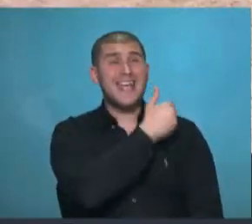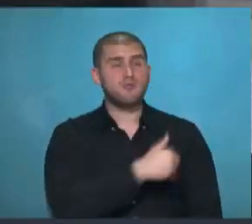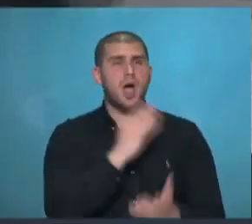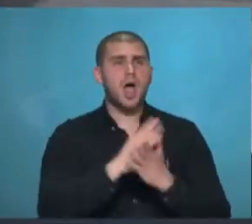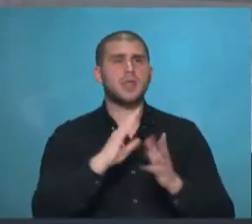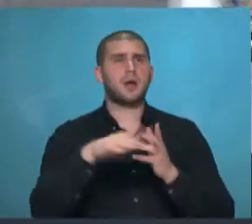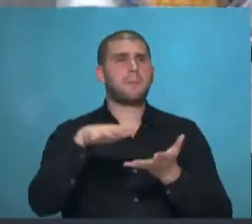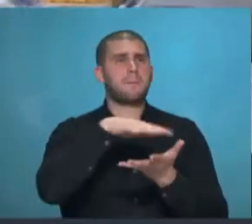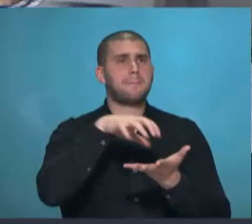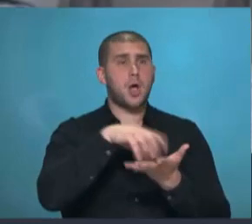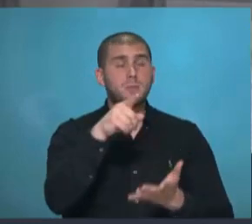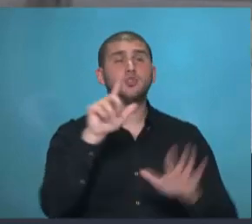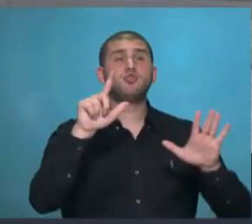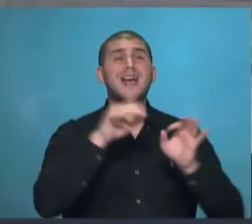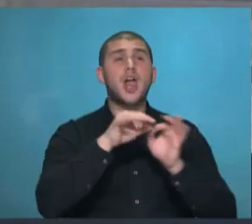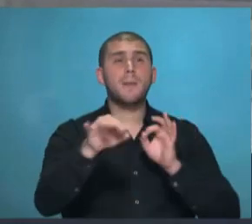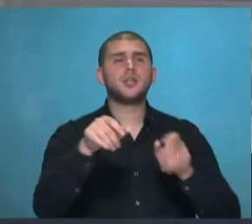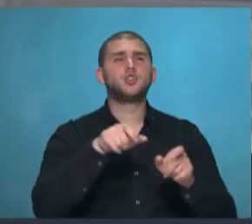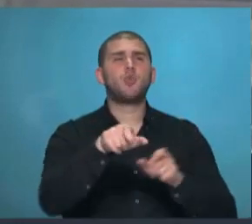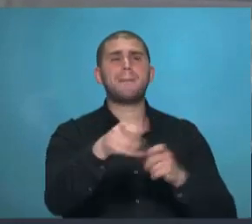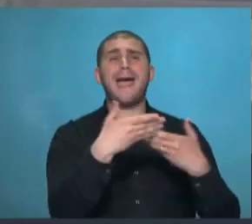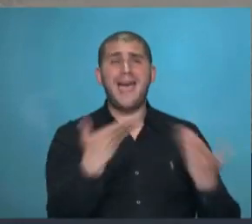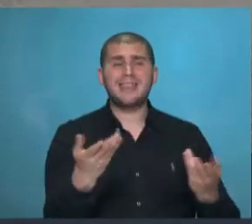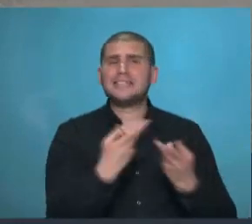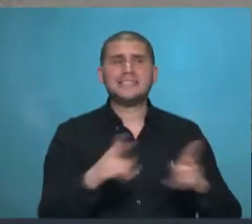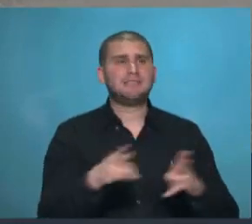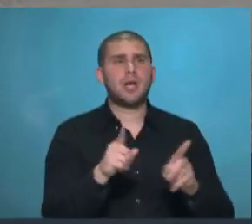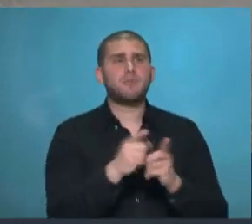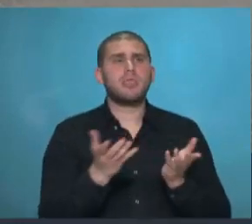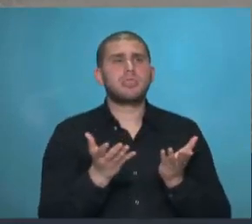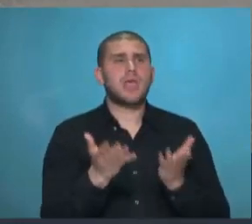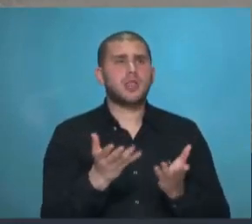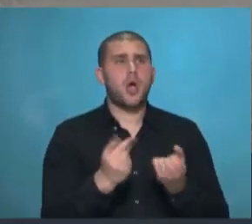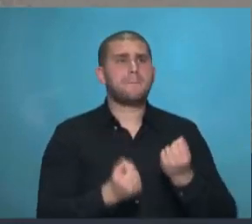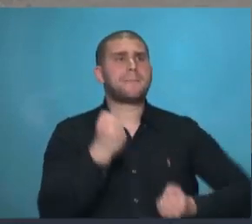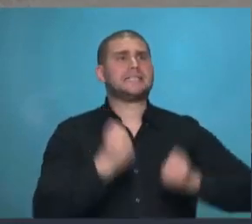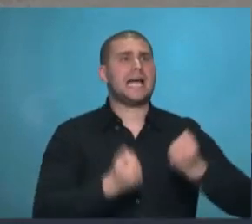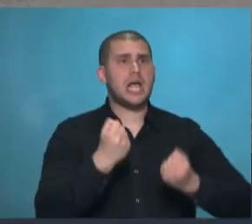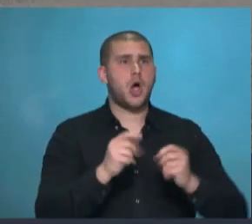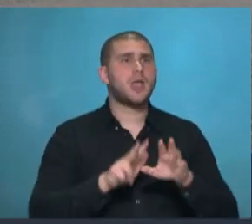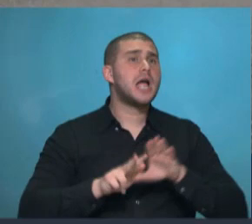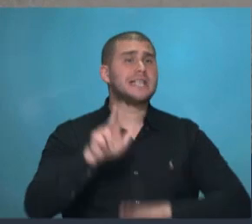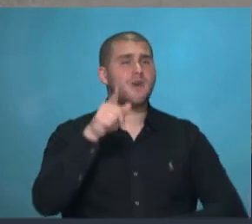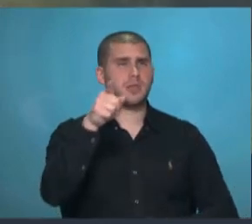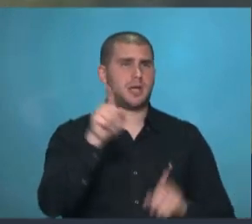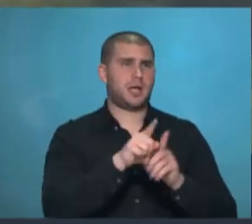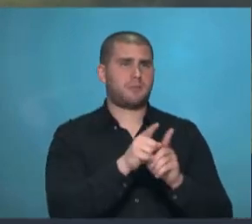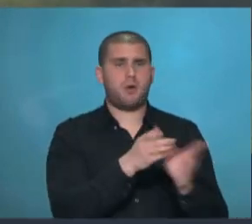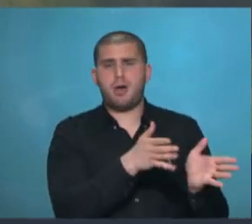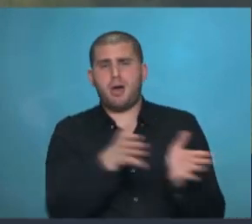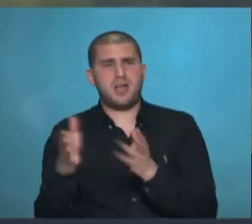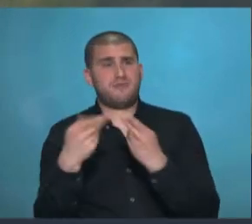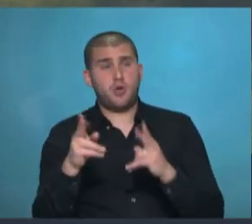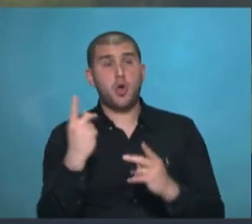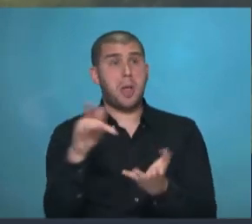המושבה. 7 קילומטרים ללא שוליים וללא אפשרות לטרקטורים ולמסעיות הרבות שעולות צפונה לפנות דרך לתנועה. כל מקום